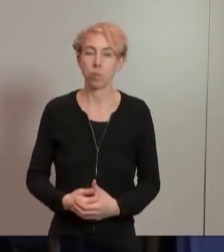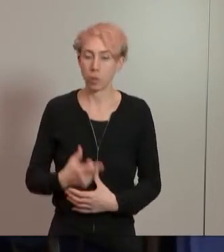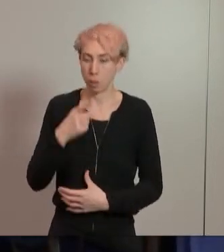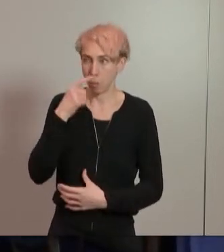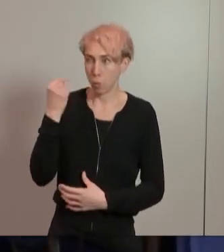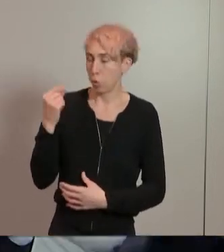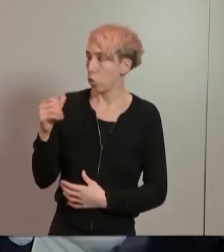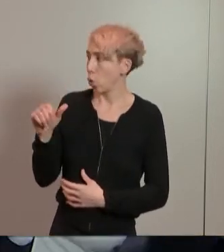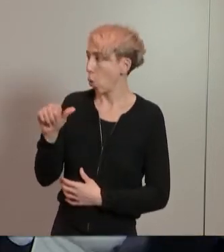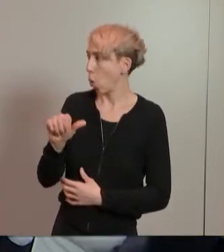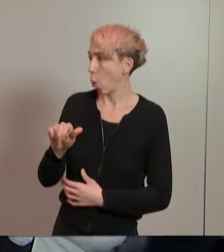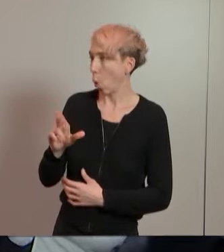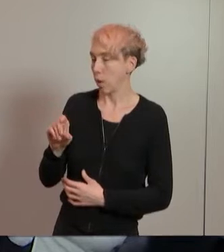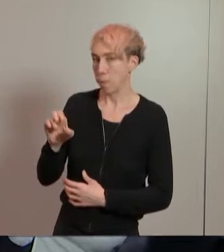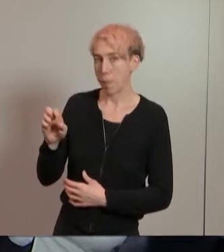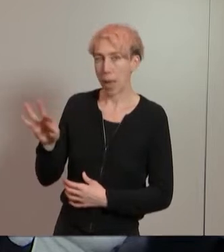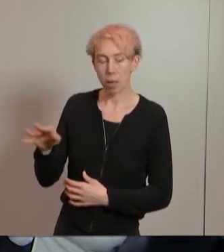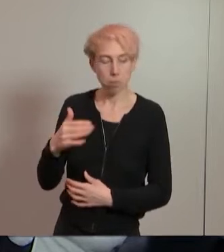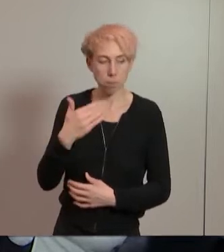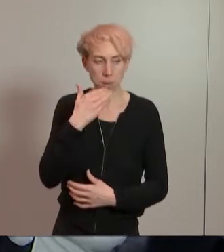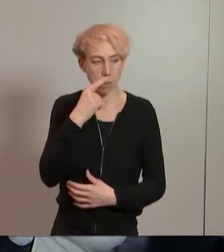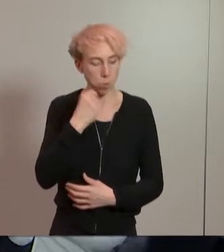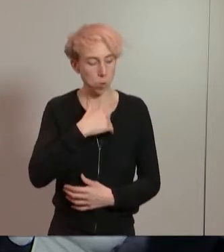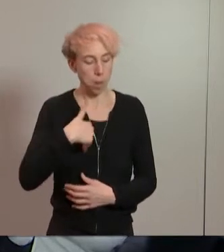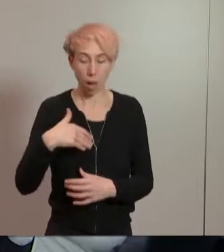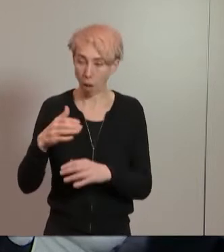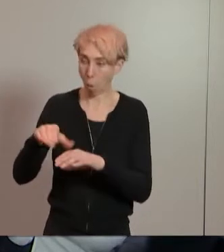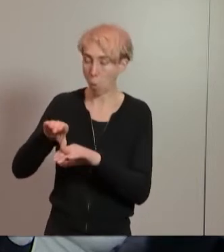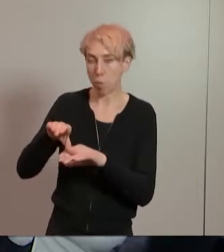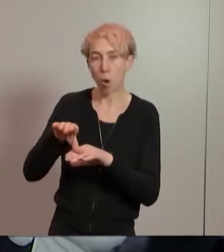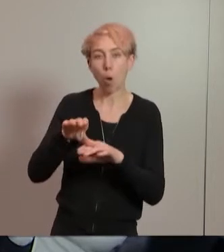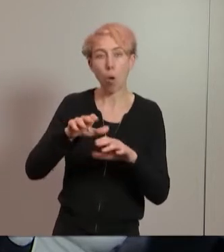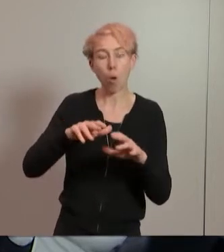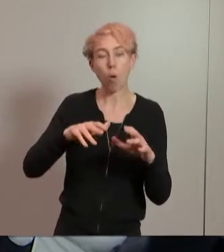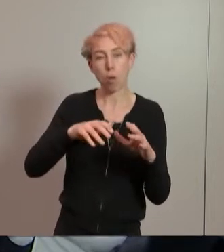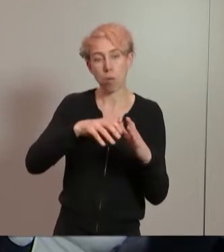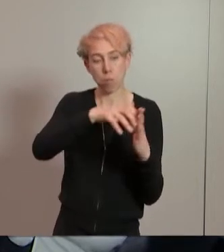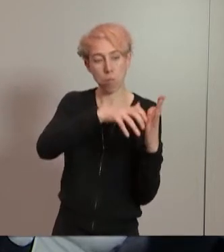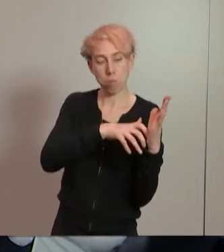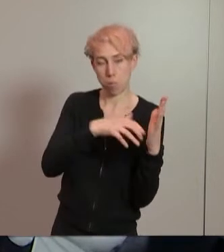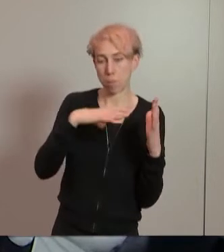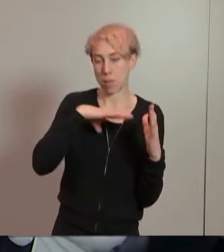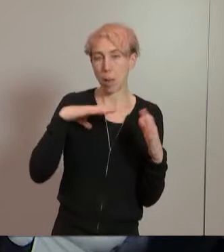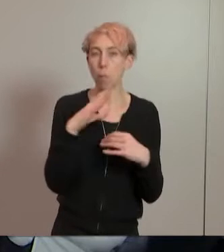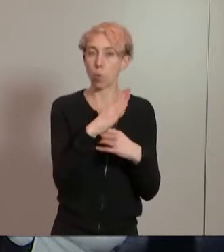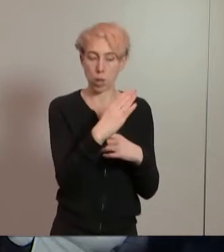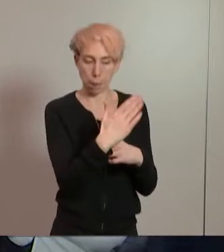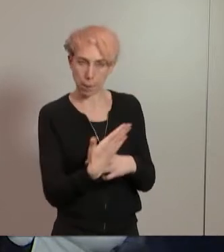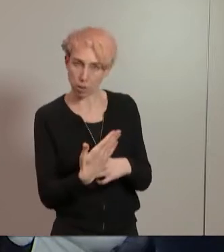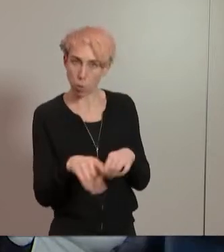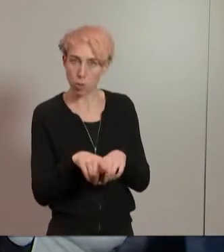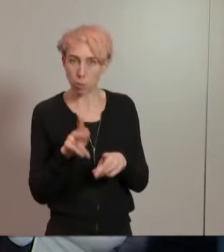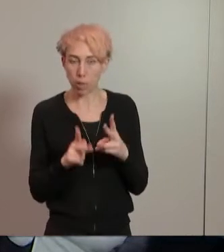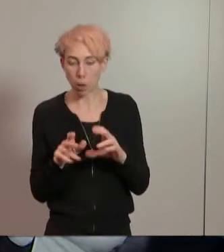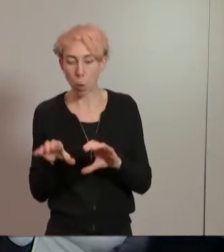Monsieur Audubert. Merci, monsieur le maire. En complément de la délibération qui vient d'être présentée par Agnès Bourget et peut-être un